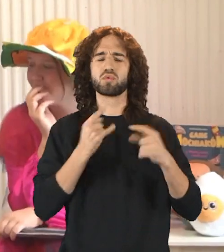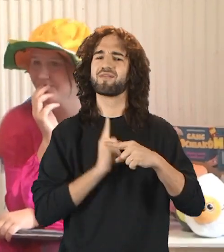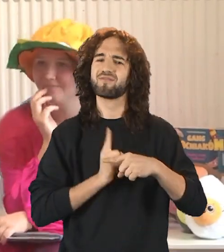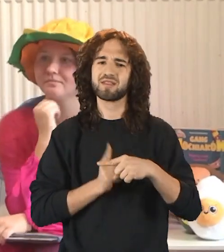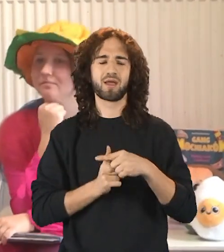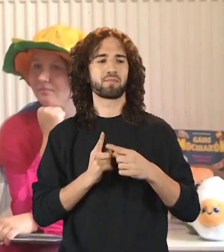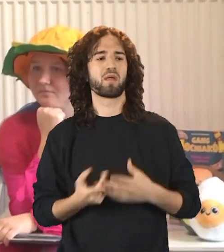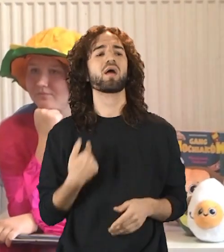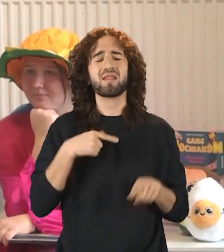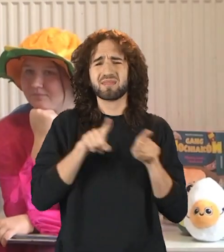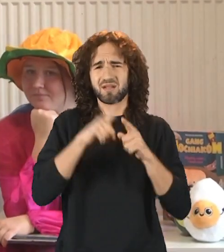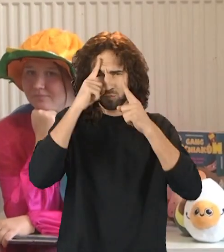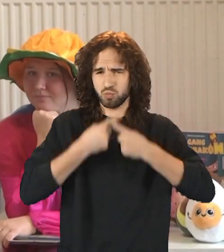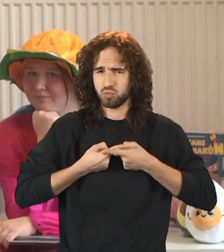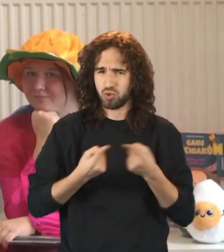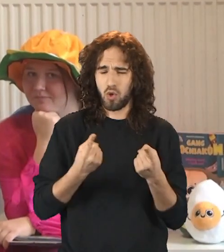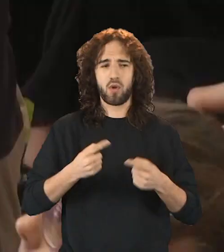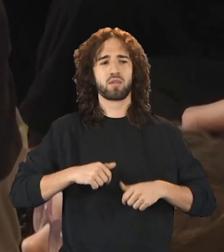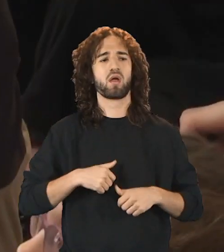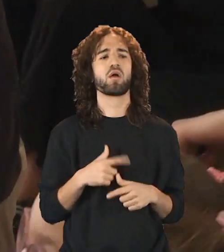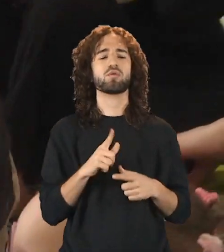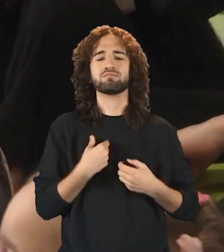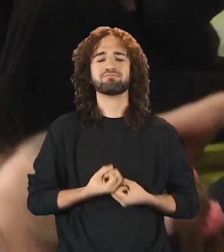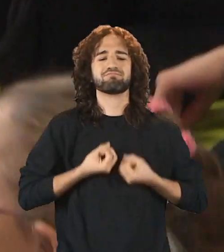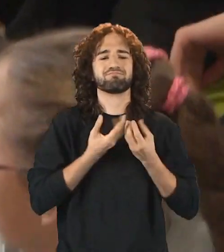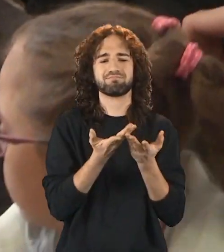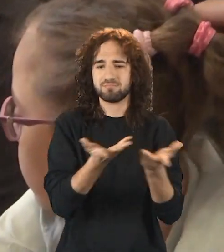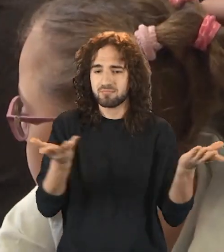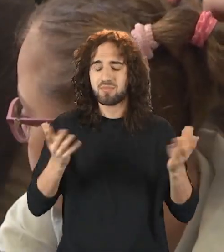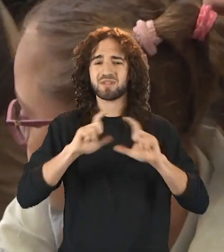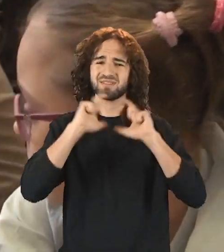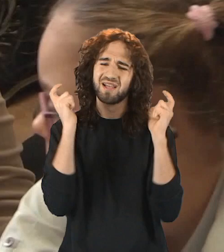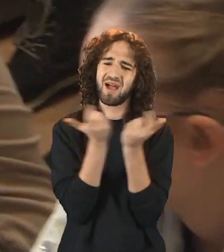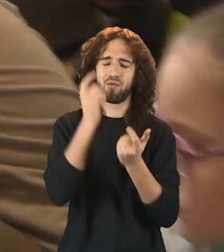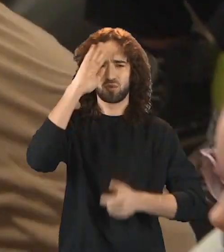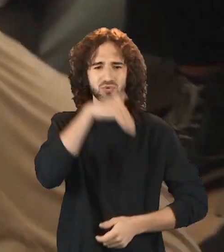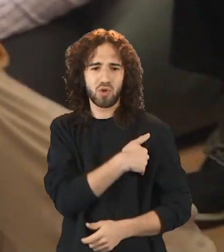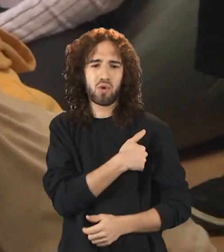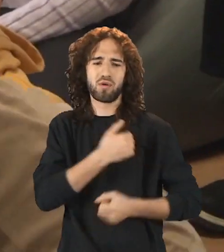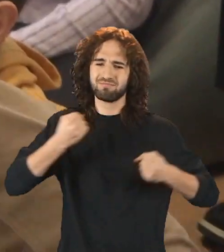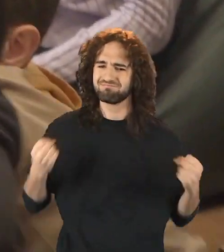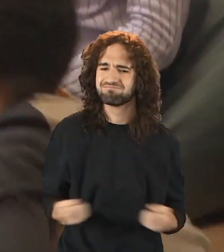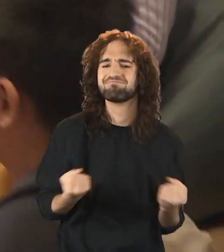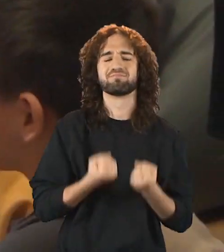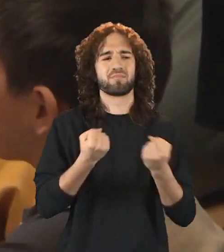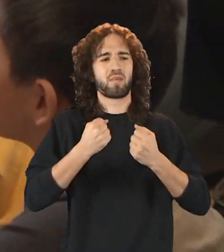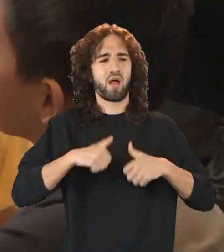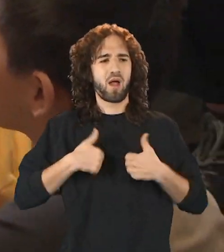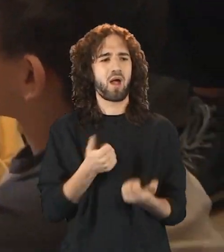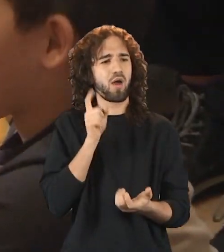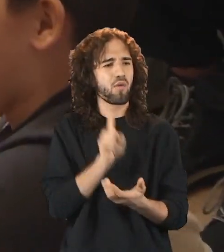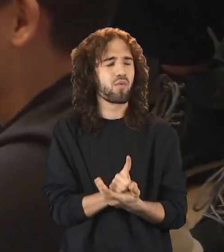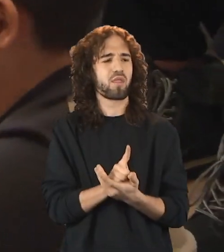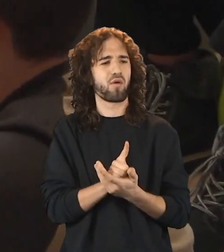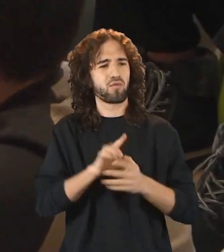jestem przekonana. Rzadziej zdarza nam się, żeby całą szkołę zmobilizować, żeby nam się udało